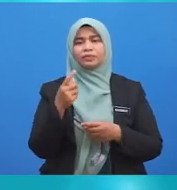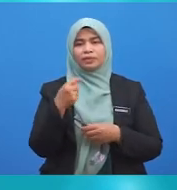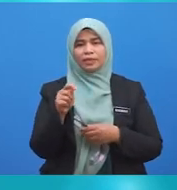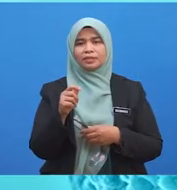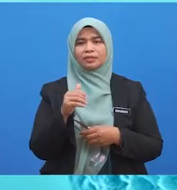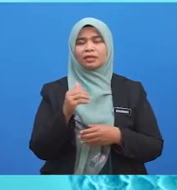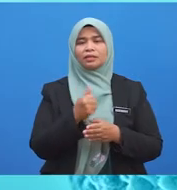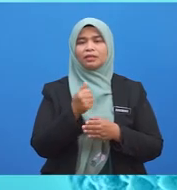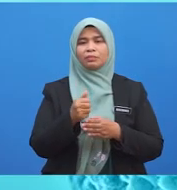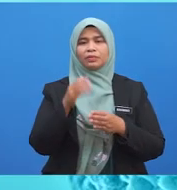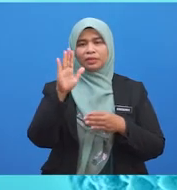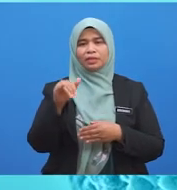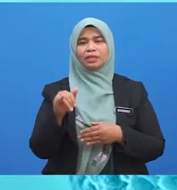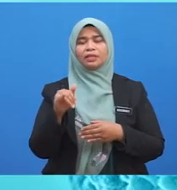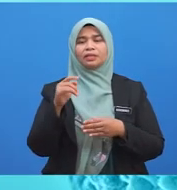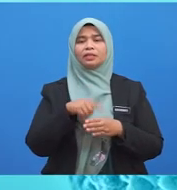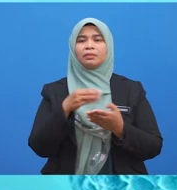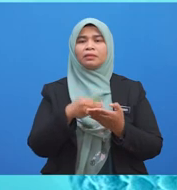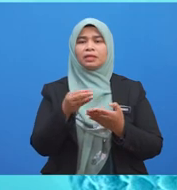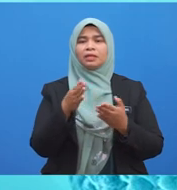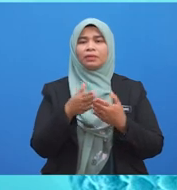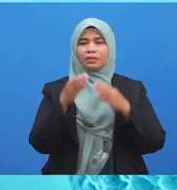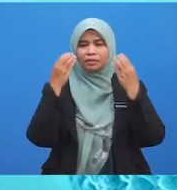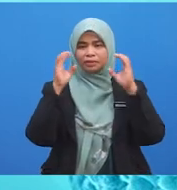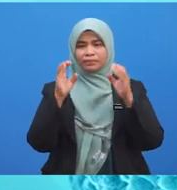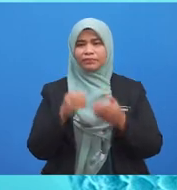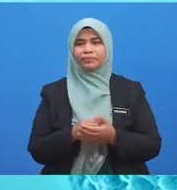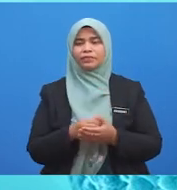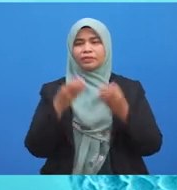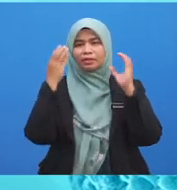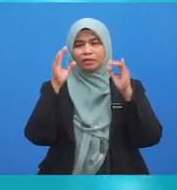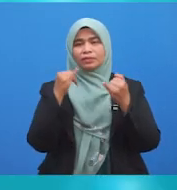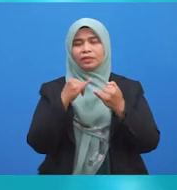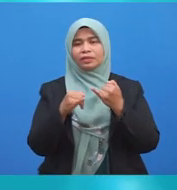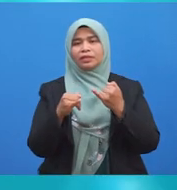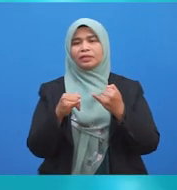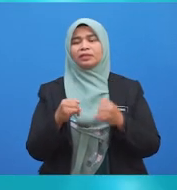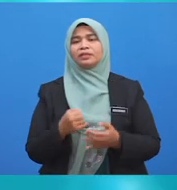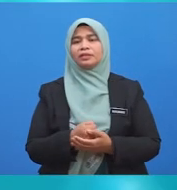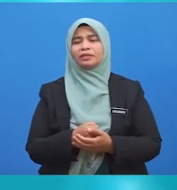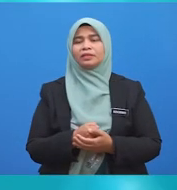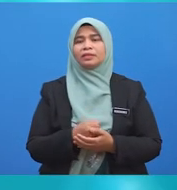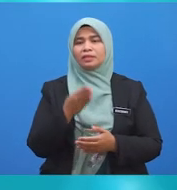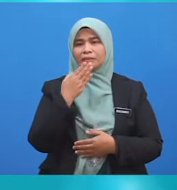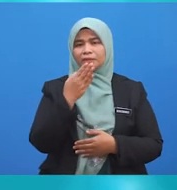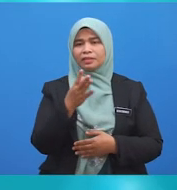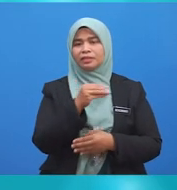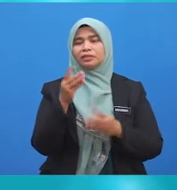anda. Dengan ini, cikgu akhiri sesi kita pada kali ini. Terima kasih